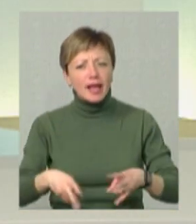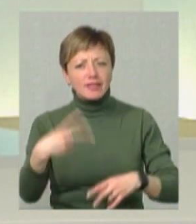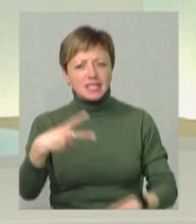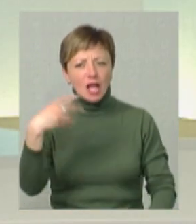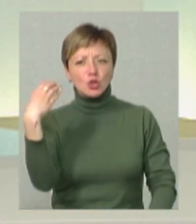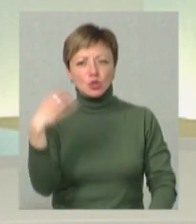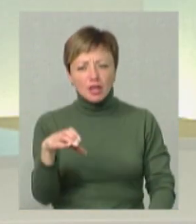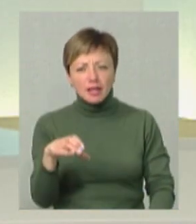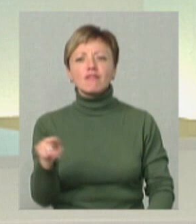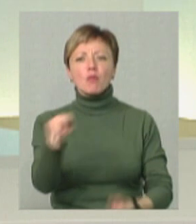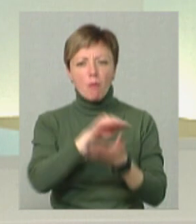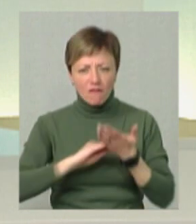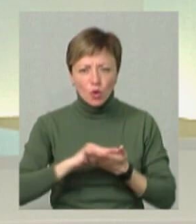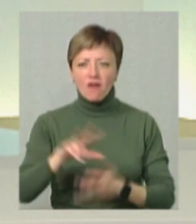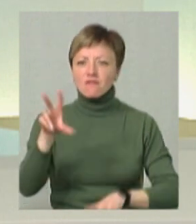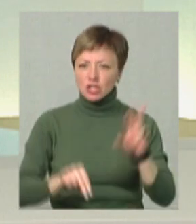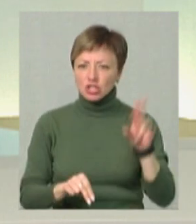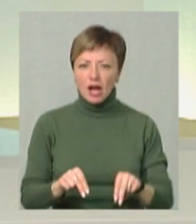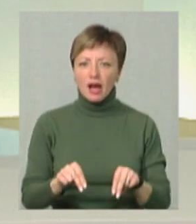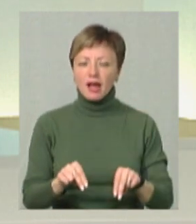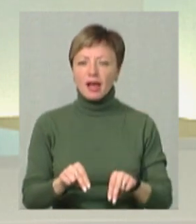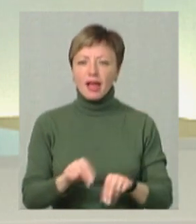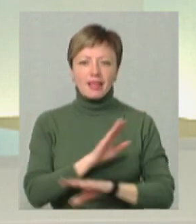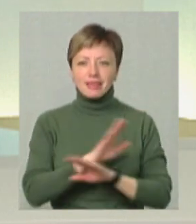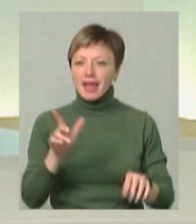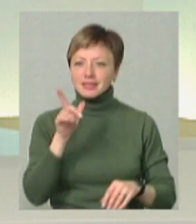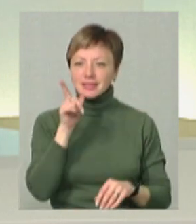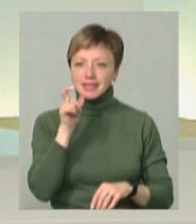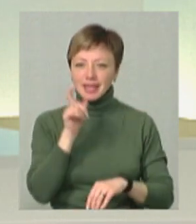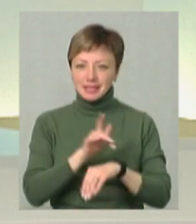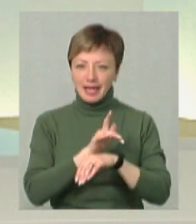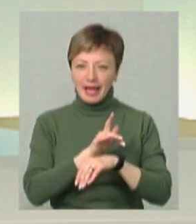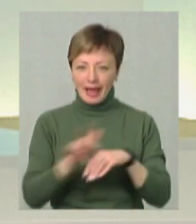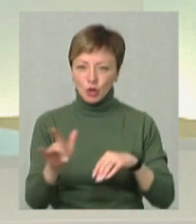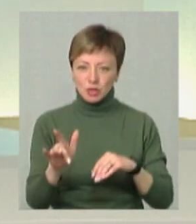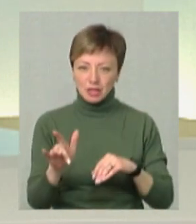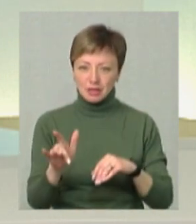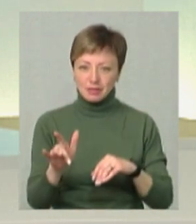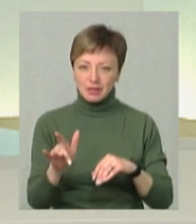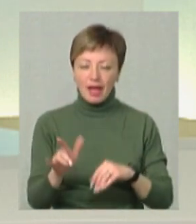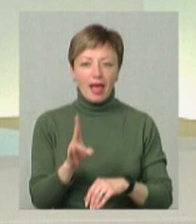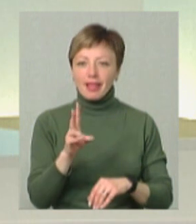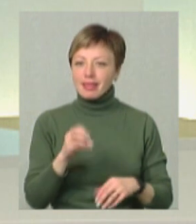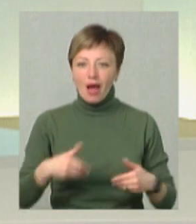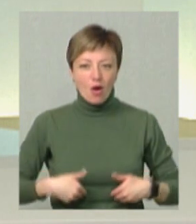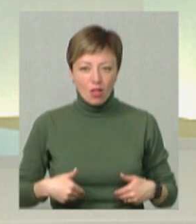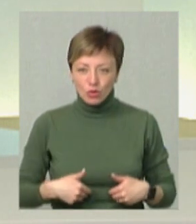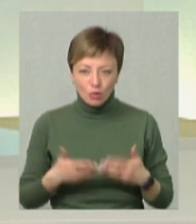століття, і неодноразово він це повторював, вважає не сталінський геноцид, не